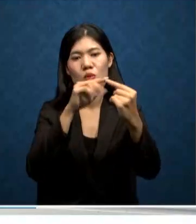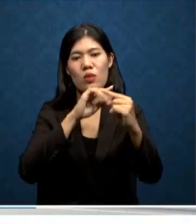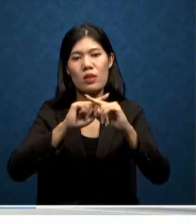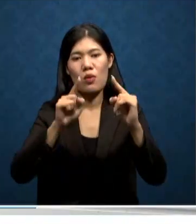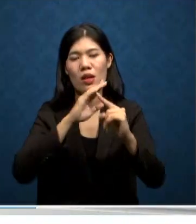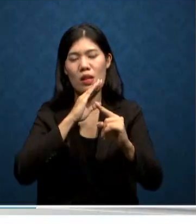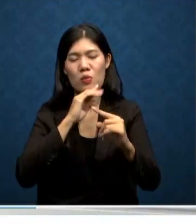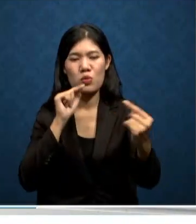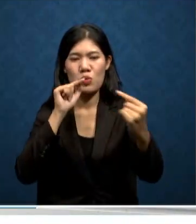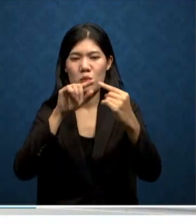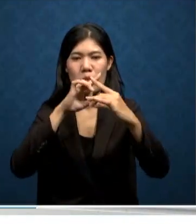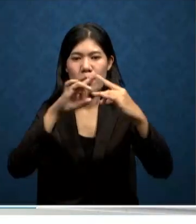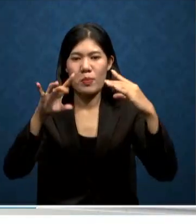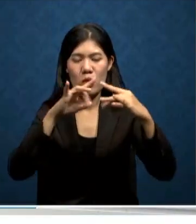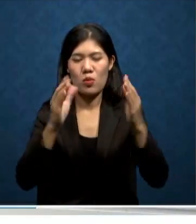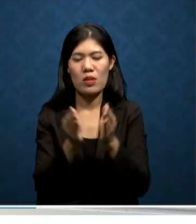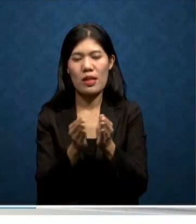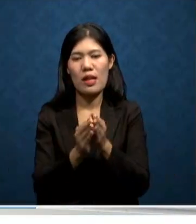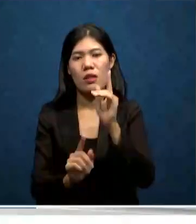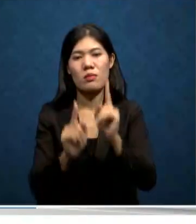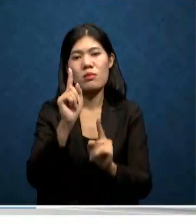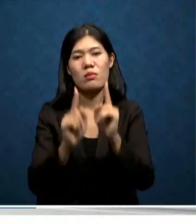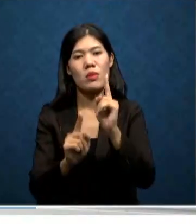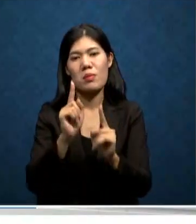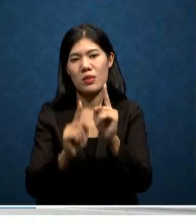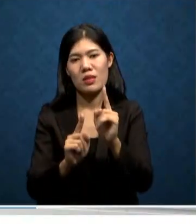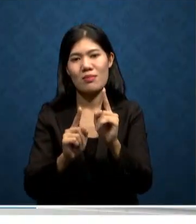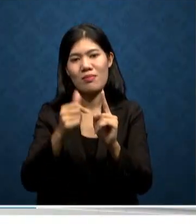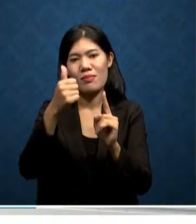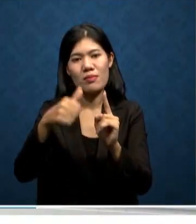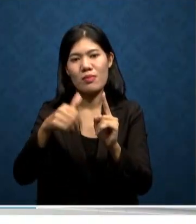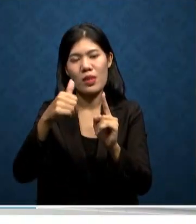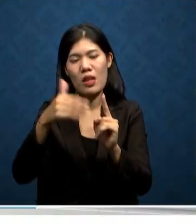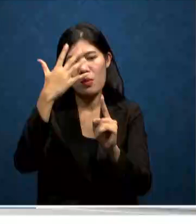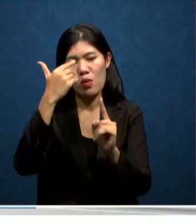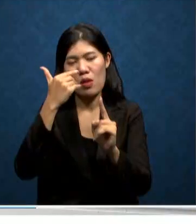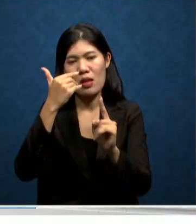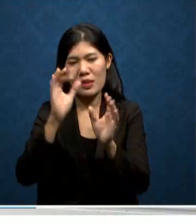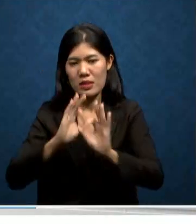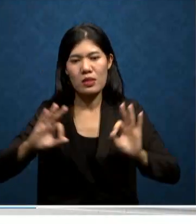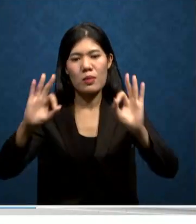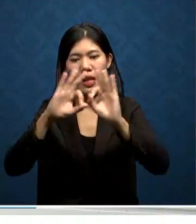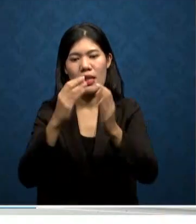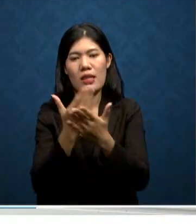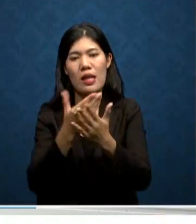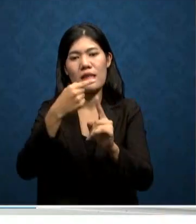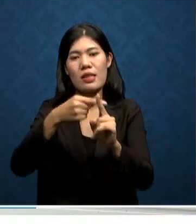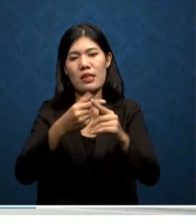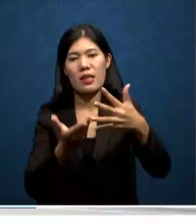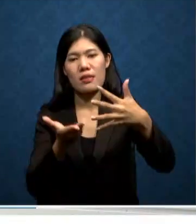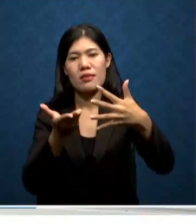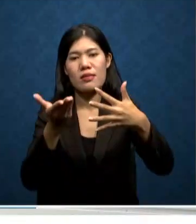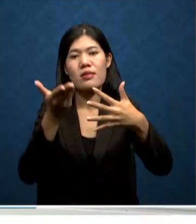คะแนนประเมินนะครับซึ่งจะเป็นส่วนหนึ่งของการเลื่อนขั้นเงินเดือนด้วยนะครับอันนี้ก็จะเป็น